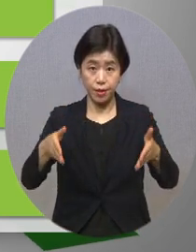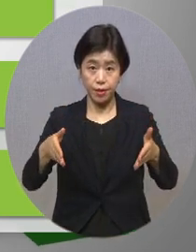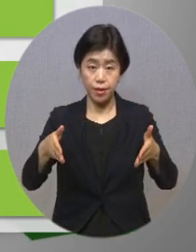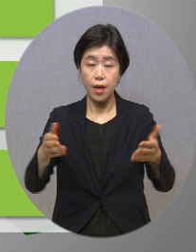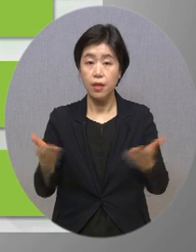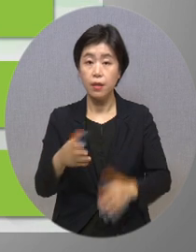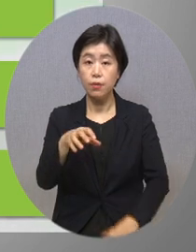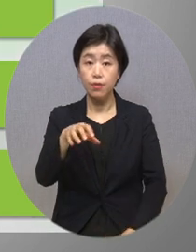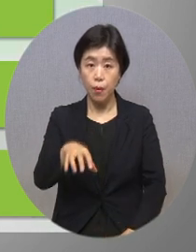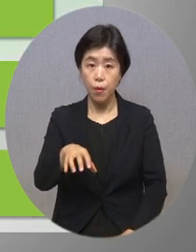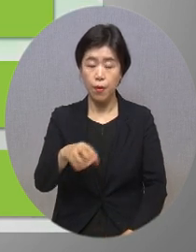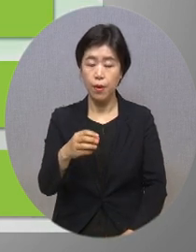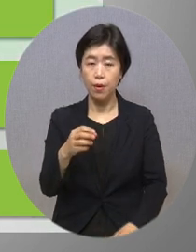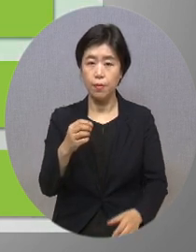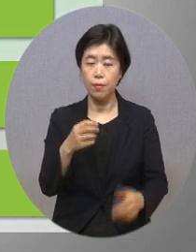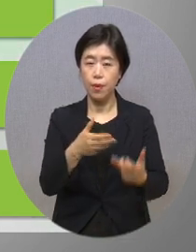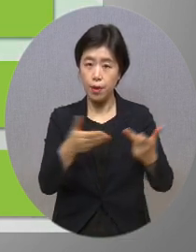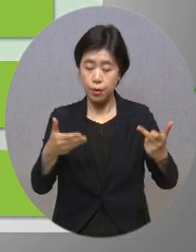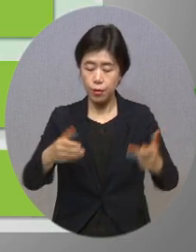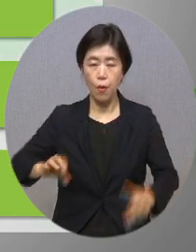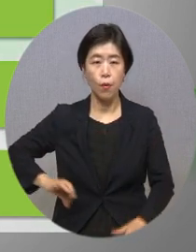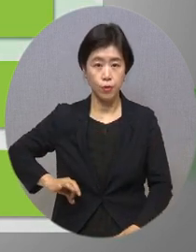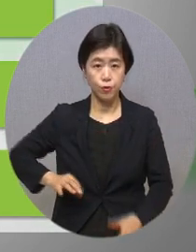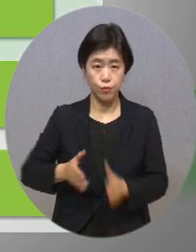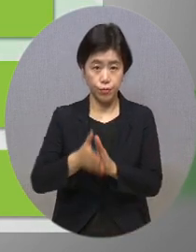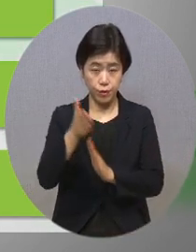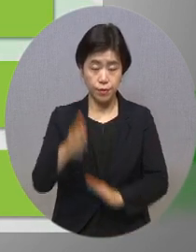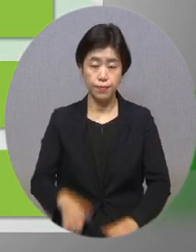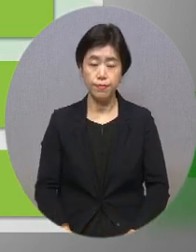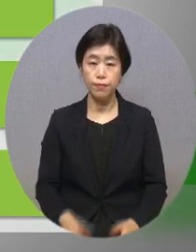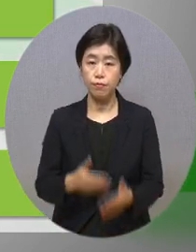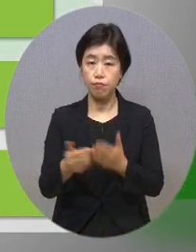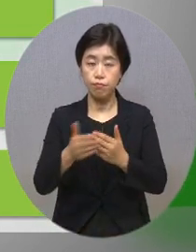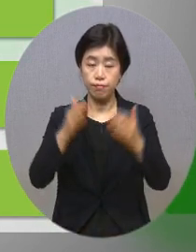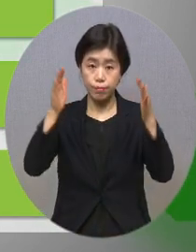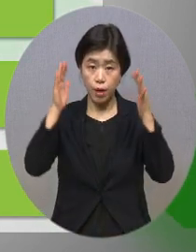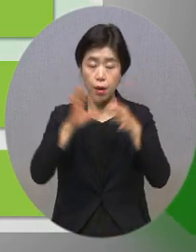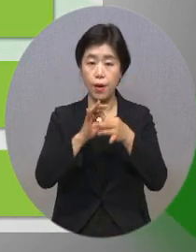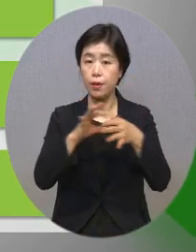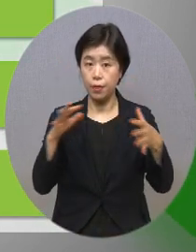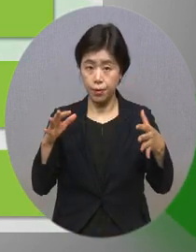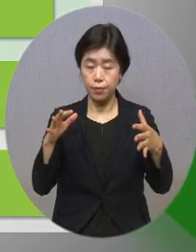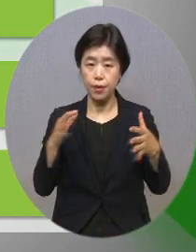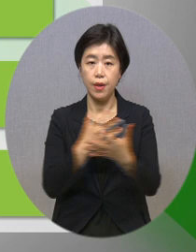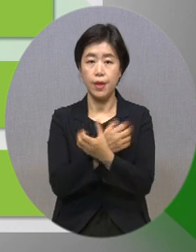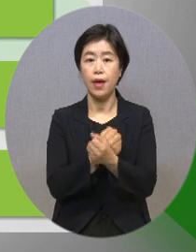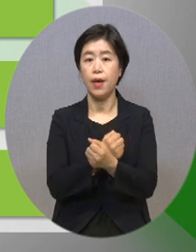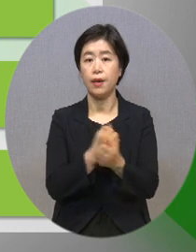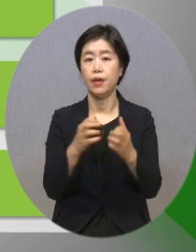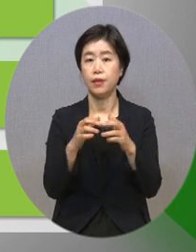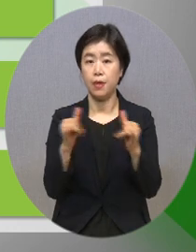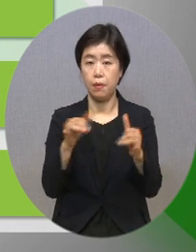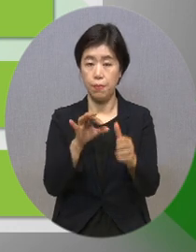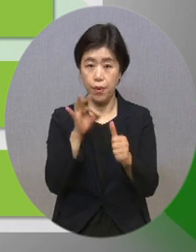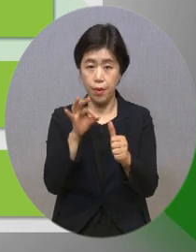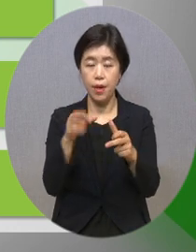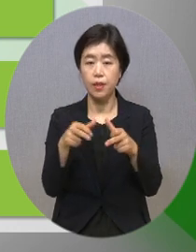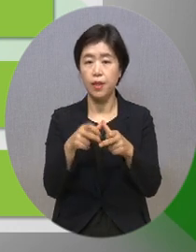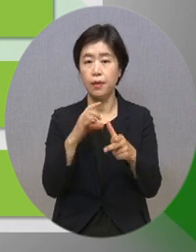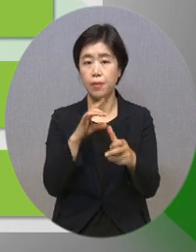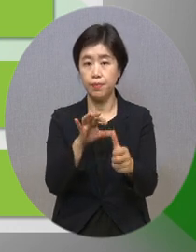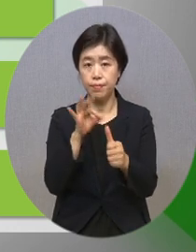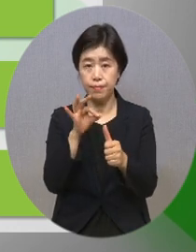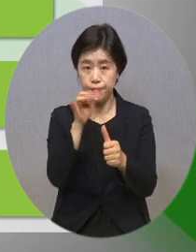강원도 원주시입니다. 경력과 학력은 무관하며 계약직을 채용합니다. 장애인만 채용하며